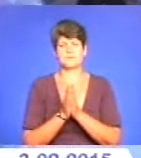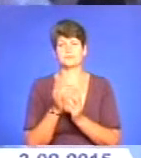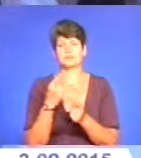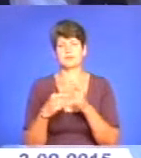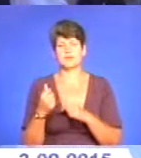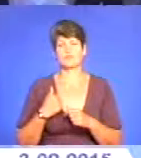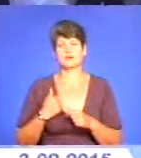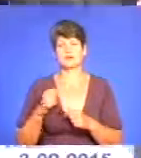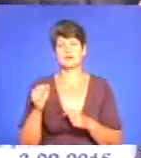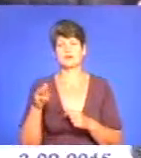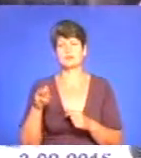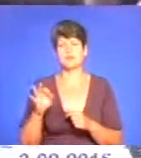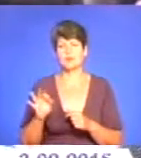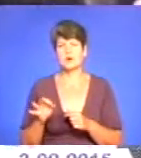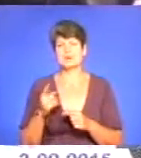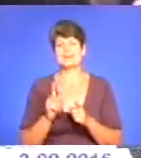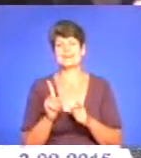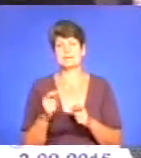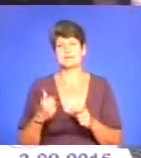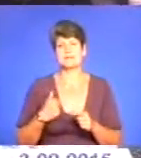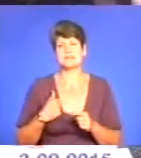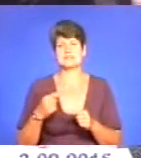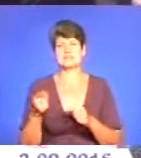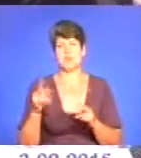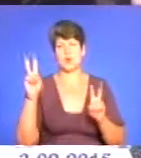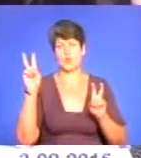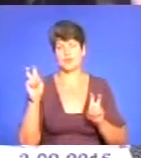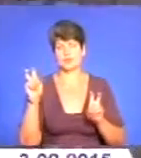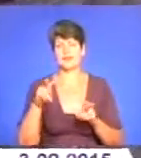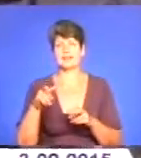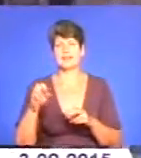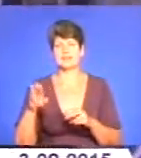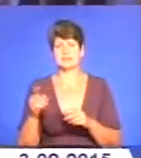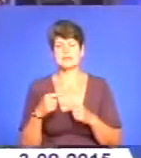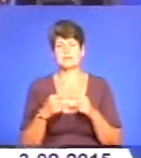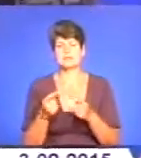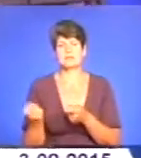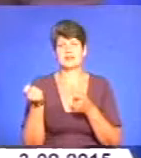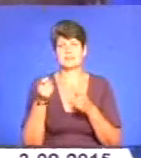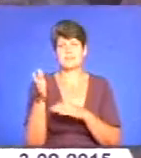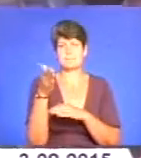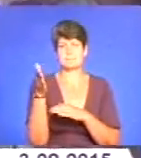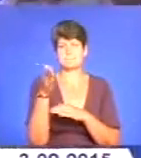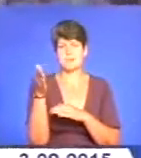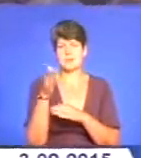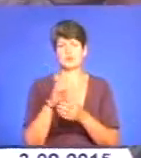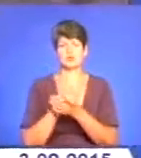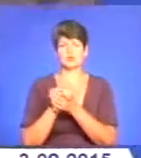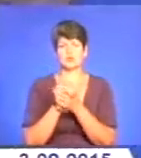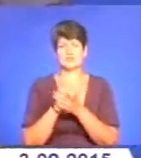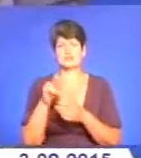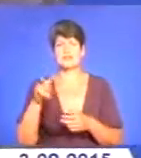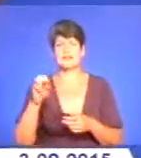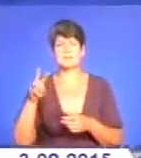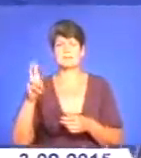яких і бійці міліцейського батальйону особливого призначення «Тернопіль», лемки за походженням, привезли на фестиваль прапор етнографічного товариства